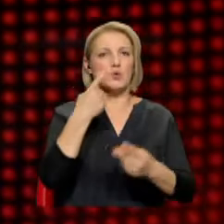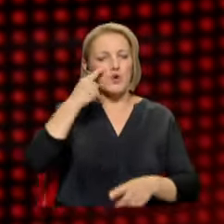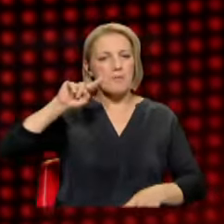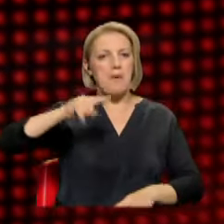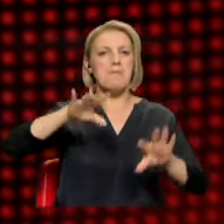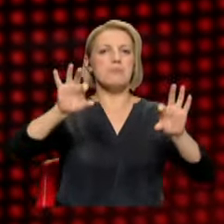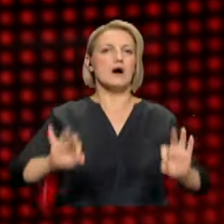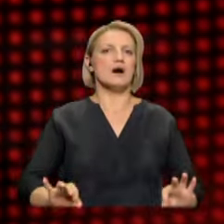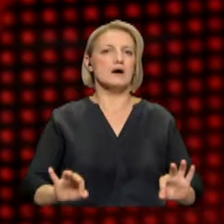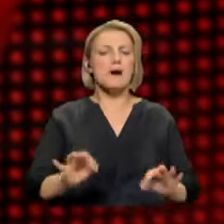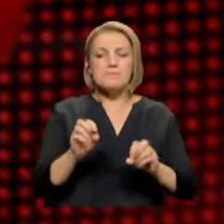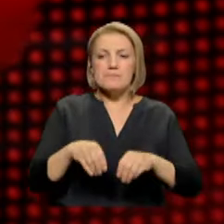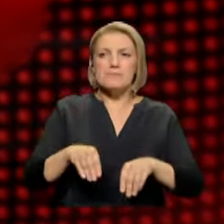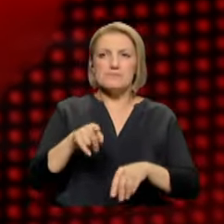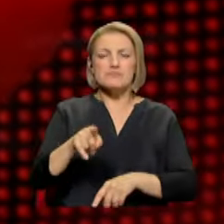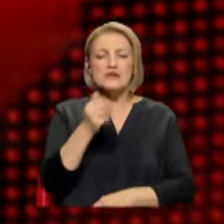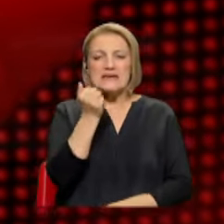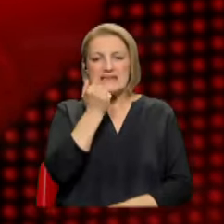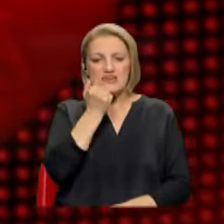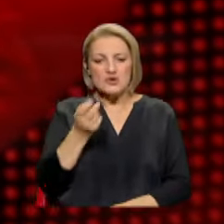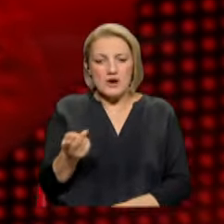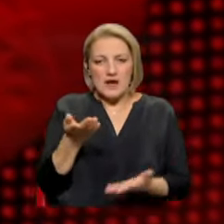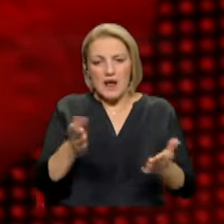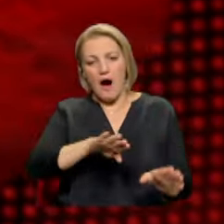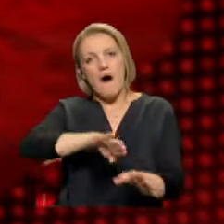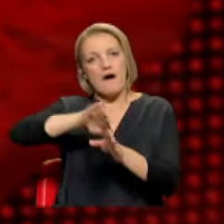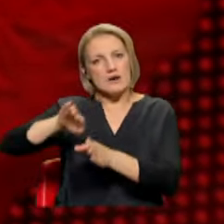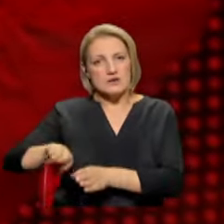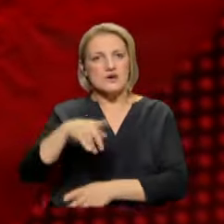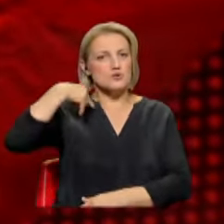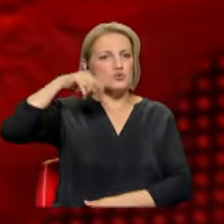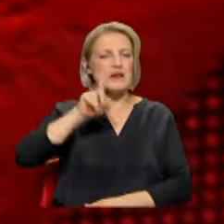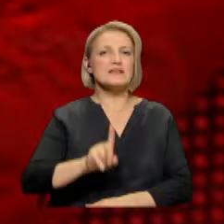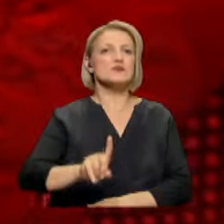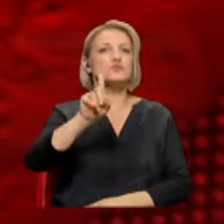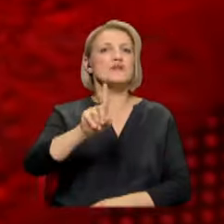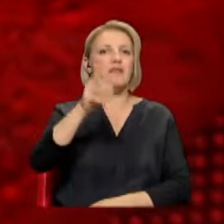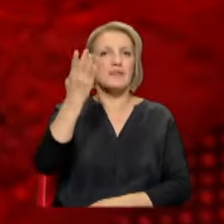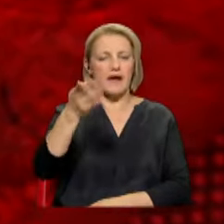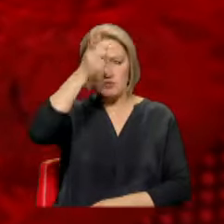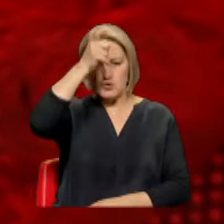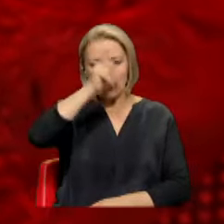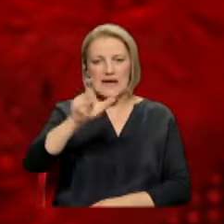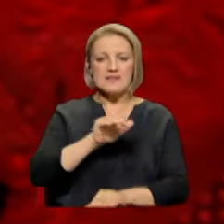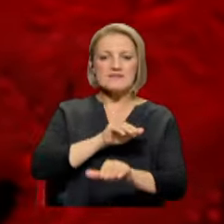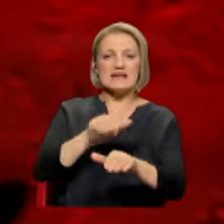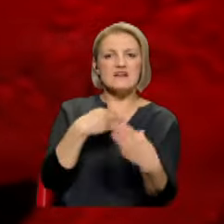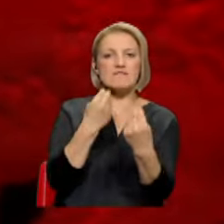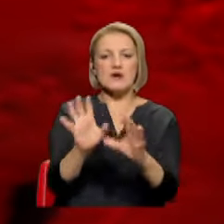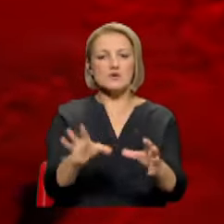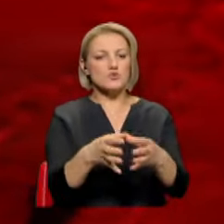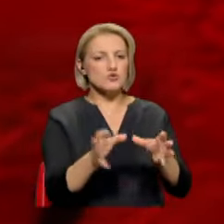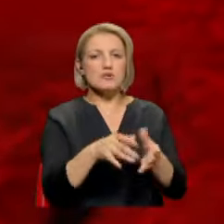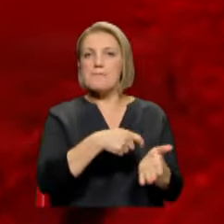batmaya başladı. Bırakın buradaki geçici sığınmacıları, ayrıca Suriye'nin kuzeyinde Türkiye'nin desteklediği